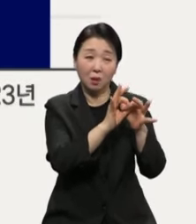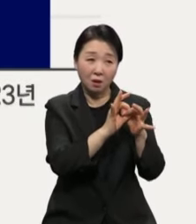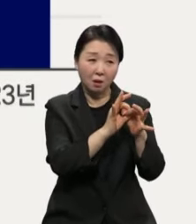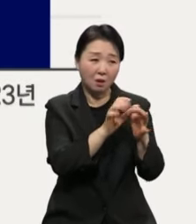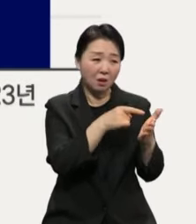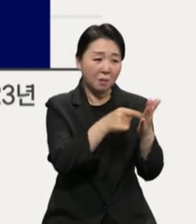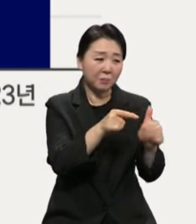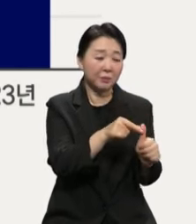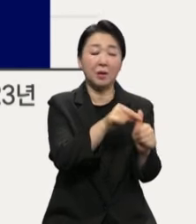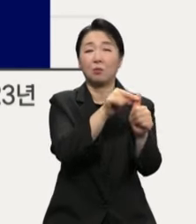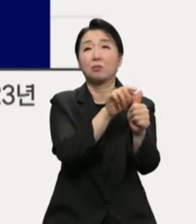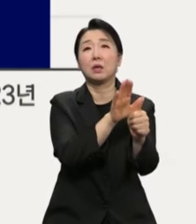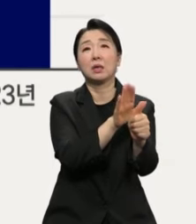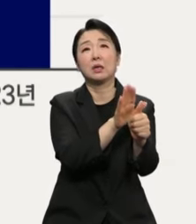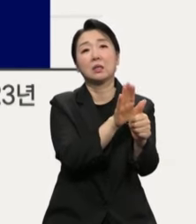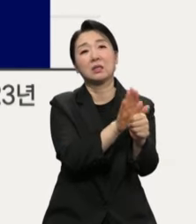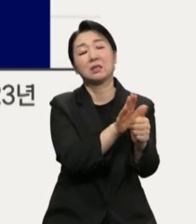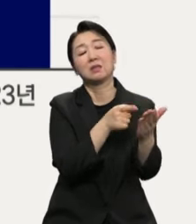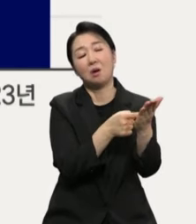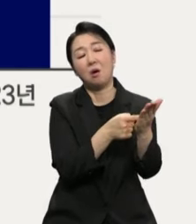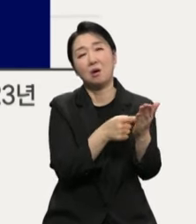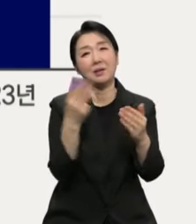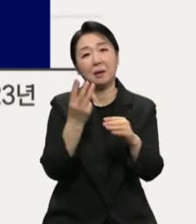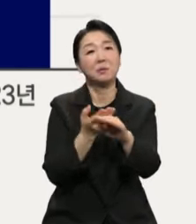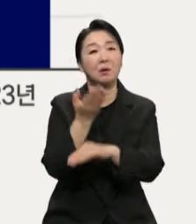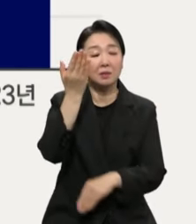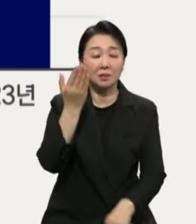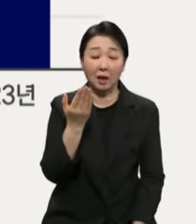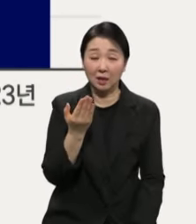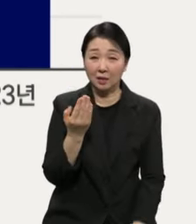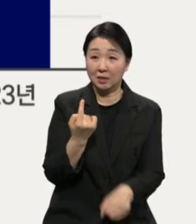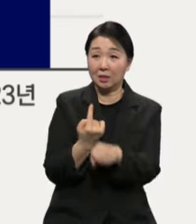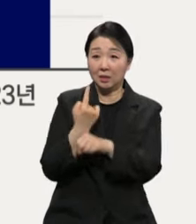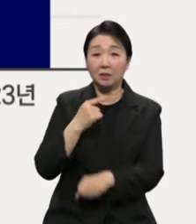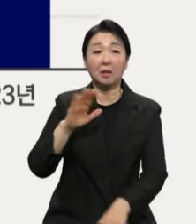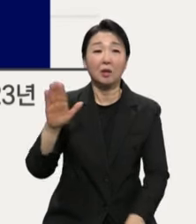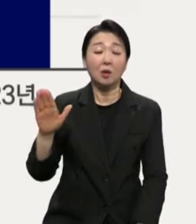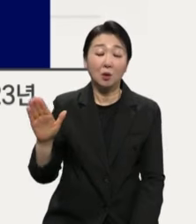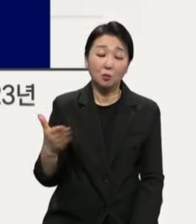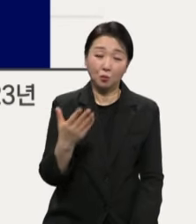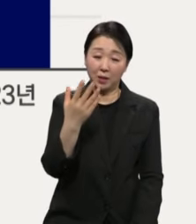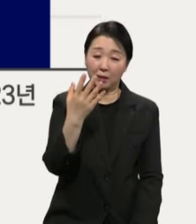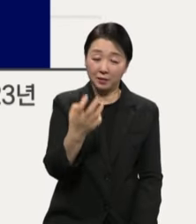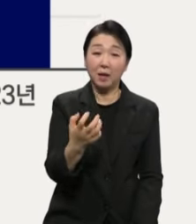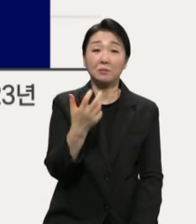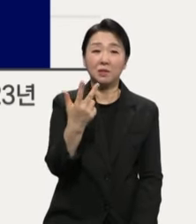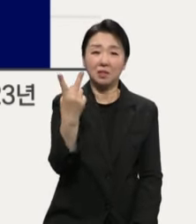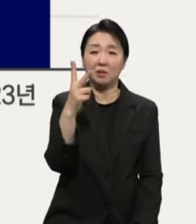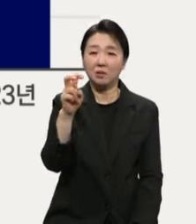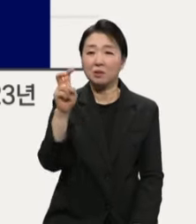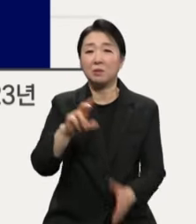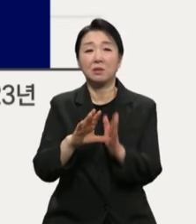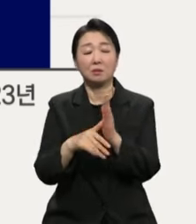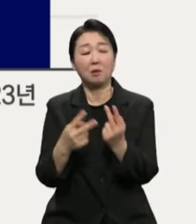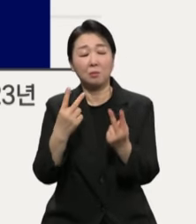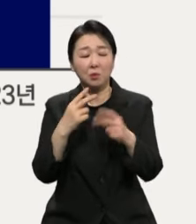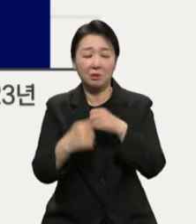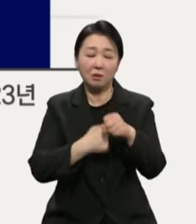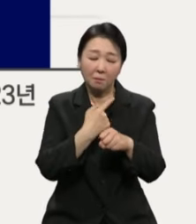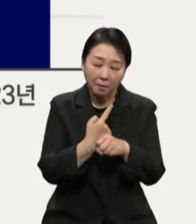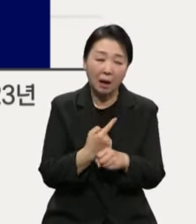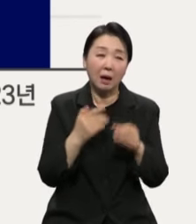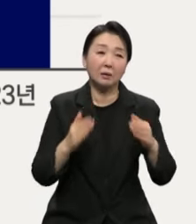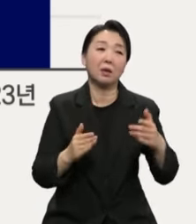신청은 3천 건이 넘습니다. 지난해에는 947건으로 2022년에 비해 1년 만에 60%